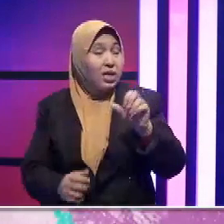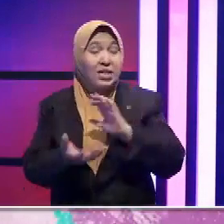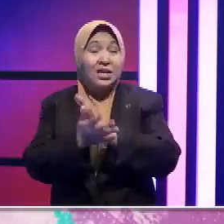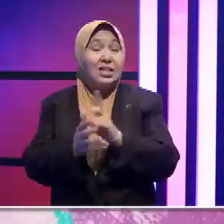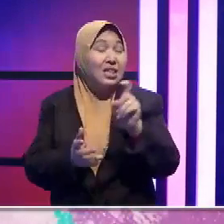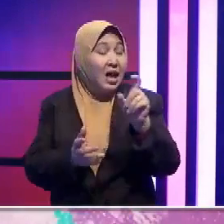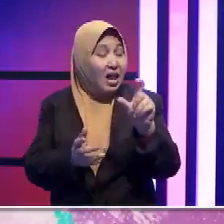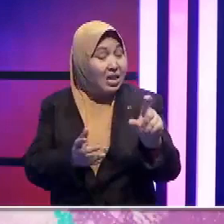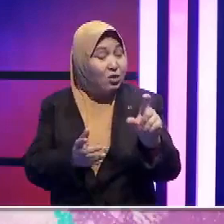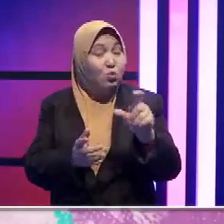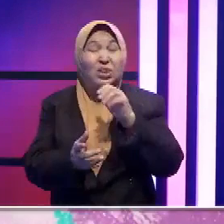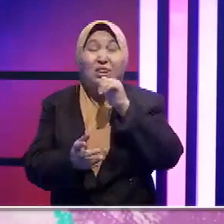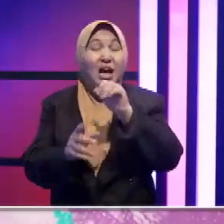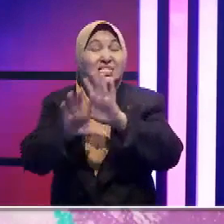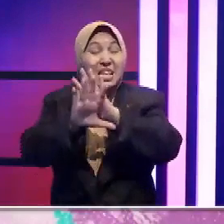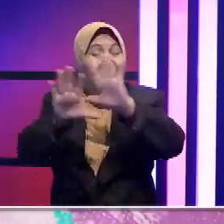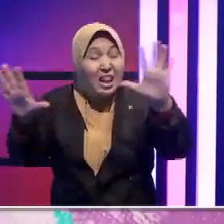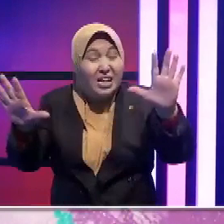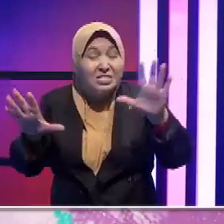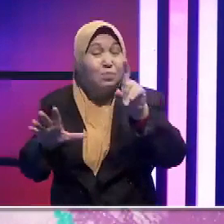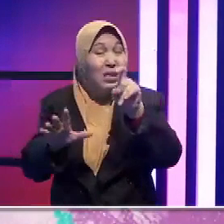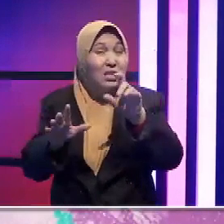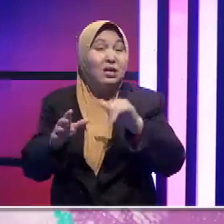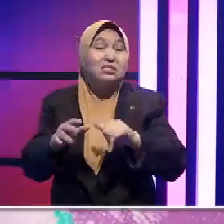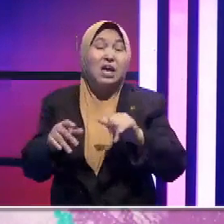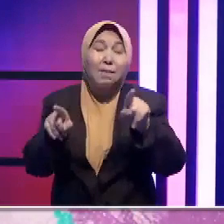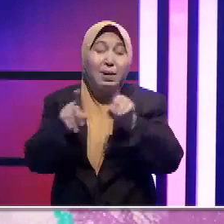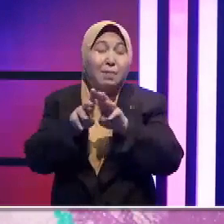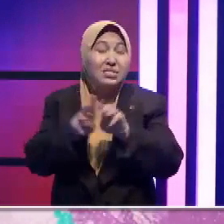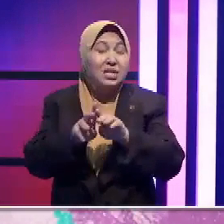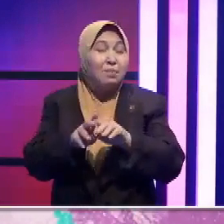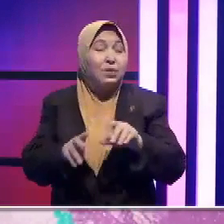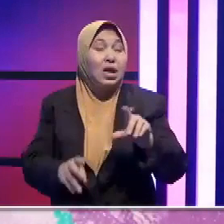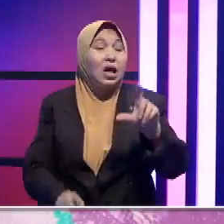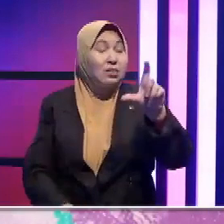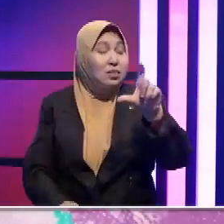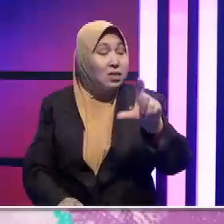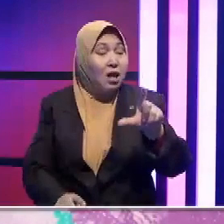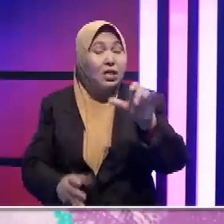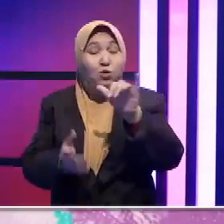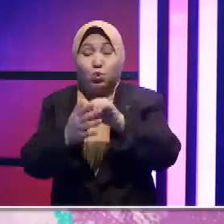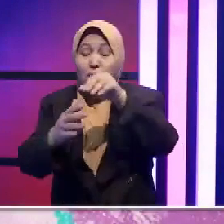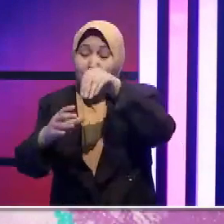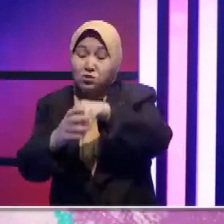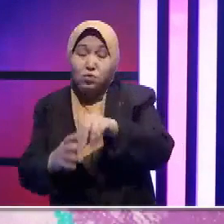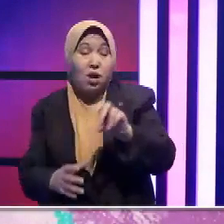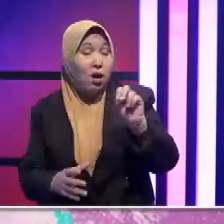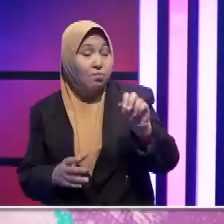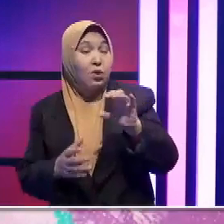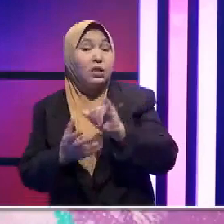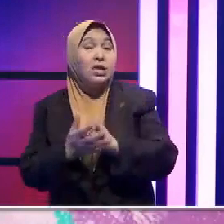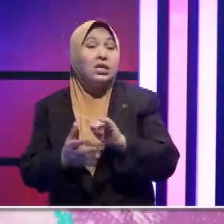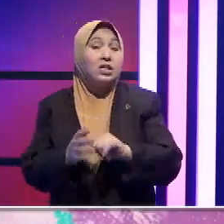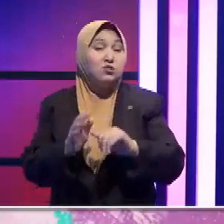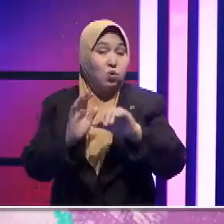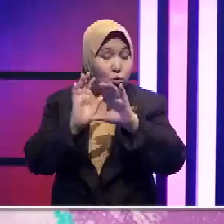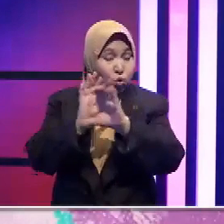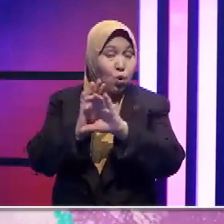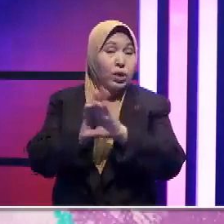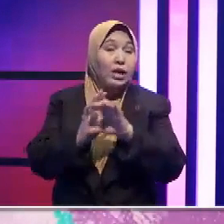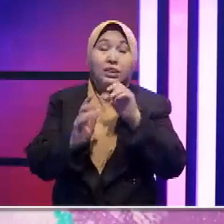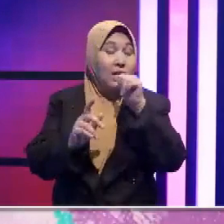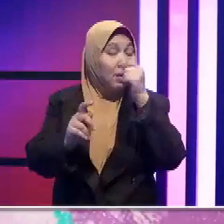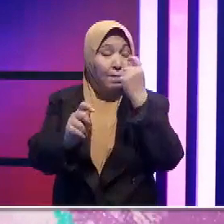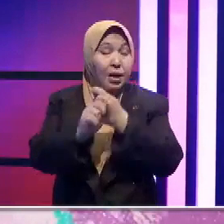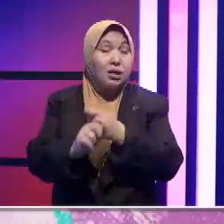matinya Desa akan bunyi bunyi idgham bunyi daltu dimasukkan ke dalam botani contoh bunyi yang tidak